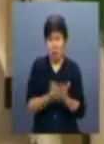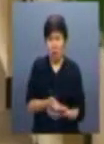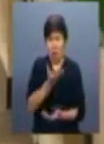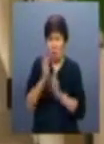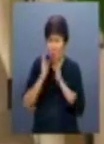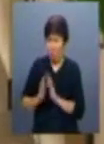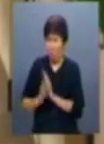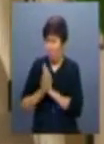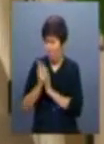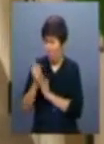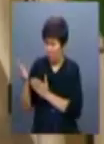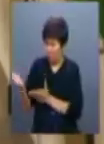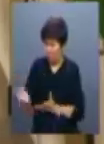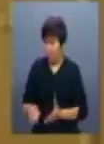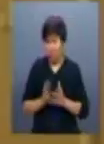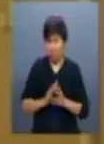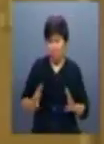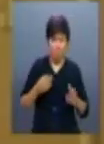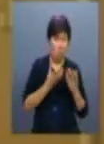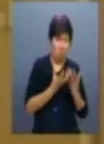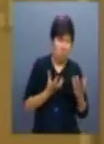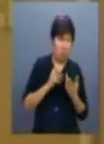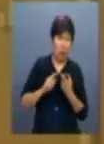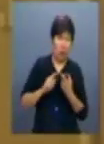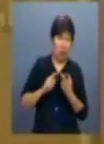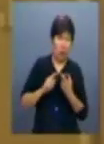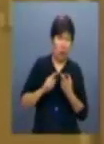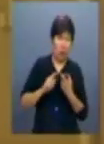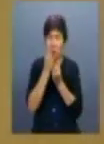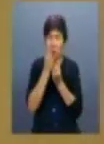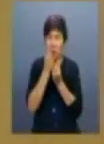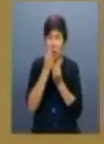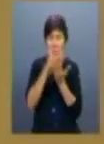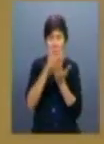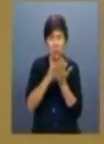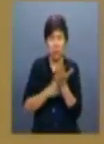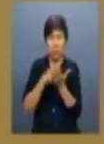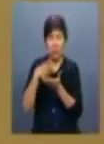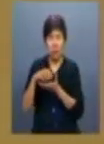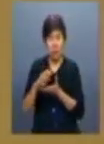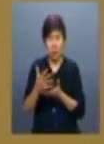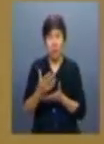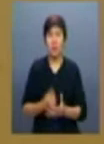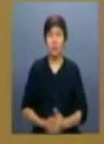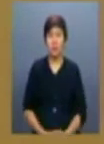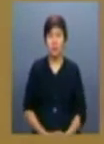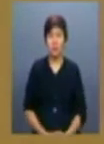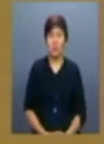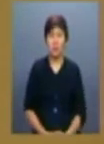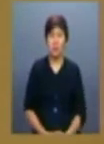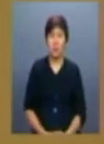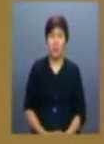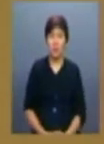จำนวนมากรวมทั้งอุปกรณ์ต่างๆแต่ว่าไม่เปิดเผยรายละเอียดซึ่งเป็นการตัดสินใจของการเคหะแห่งชาติ